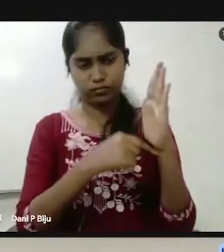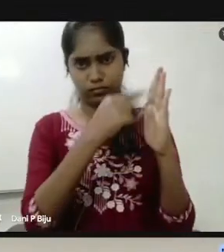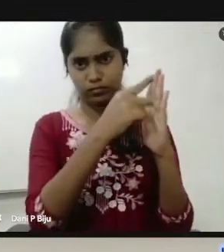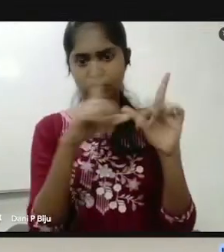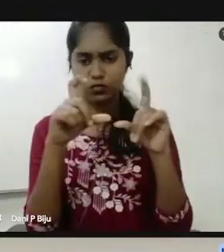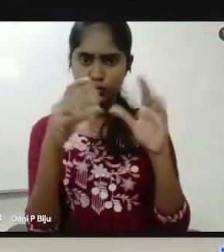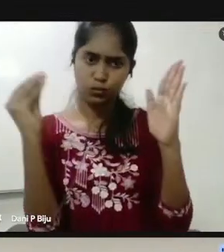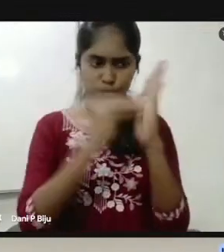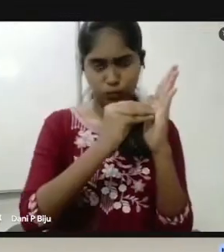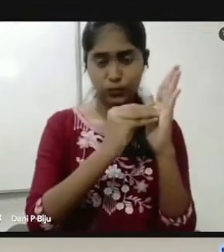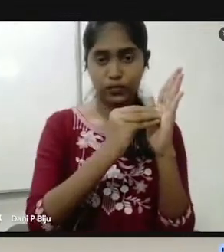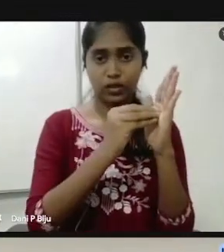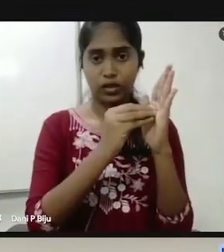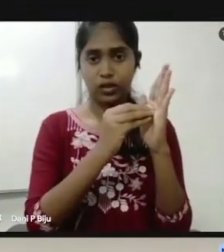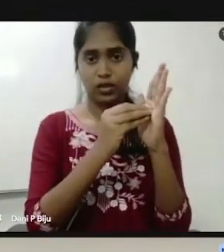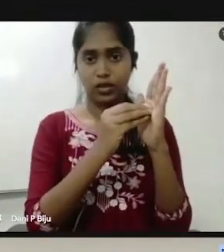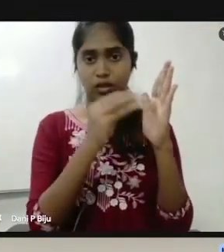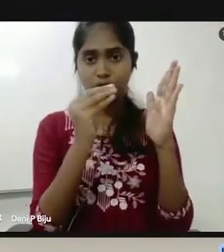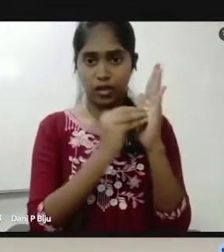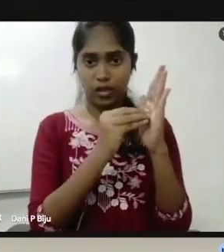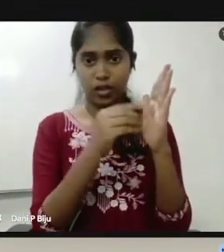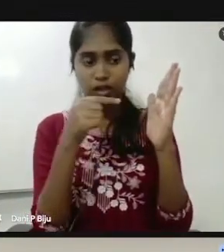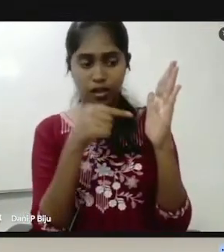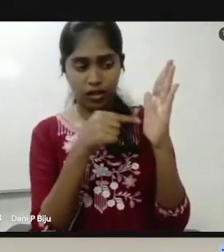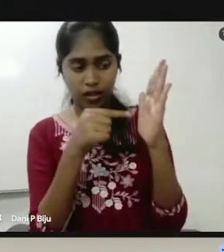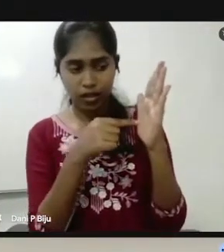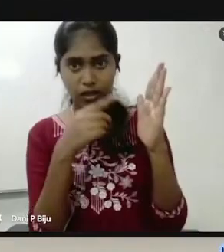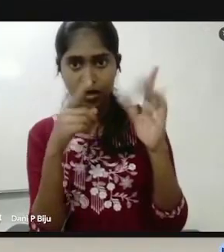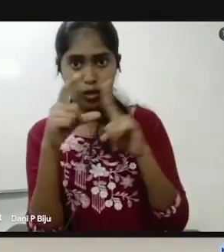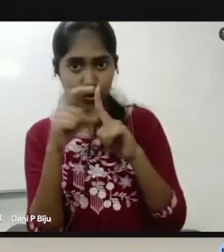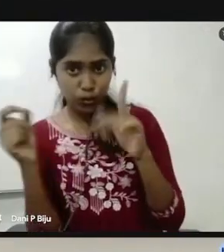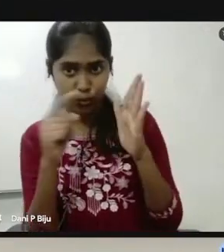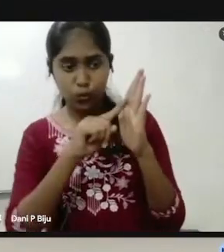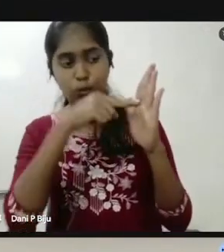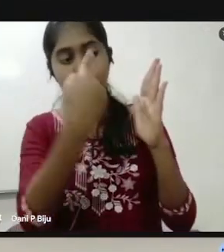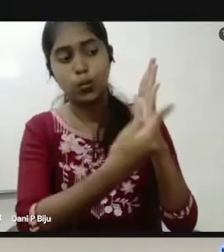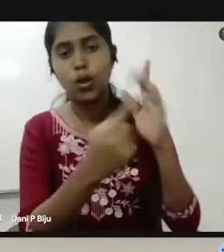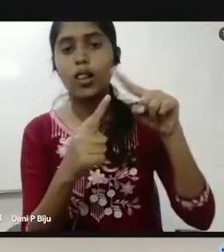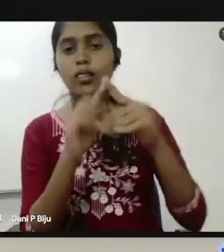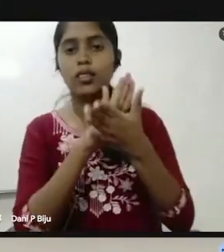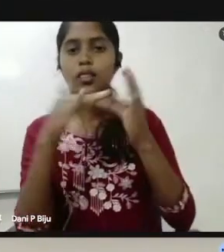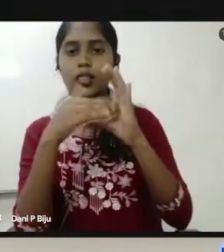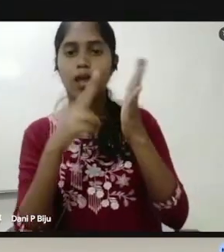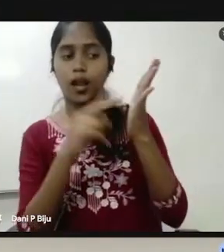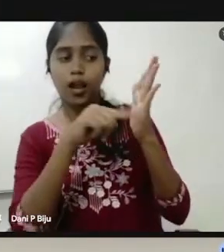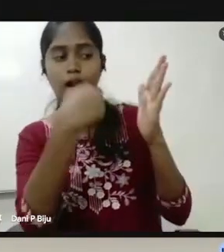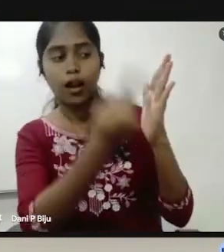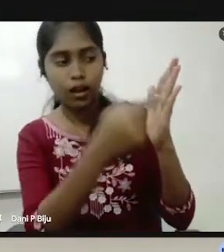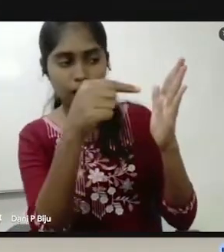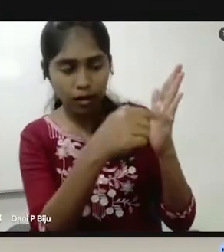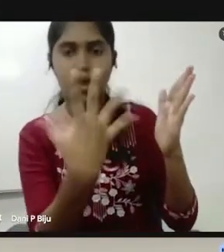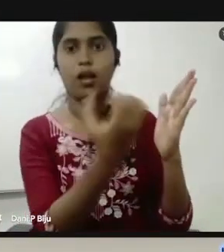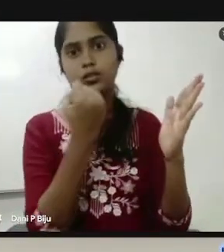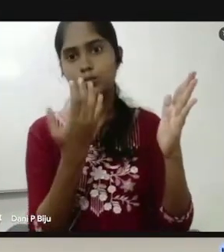ഭയങ്കര മോട്ടിവേറ്റിംഗ് ആയിട്ടുള്ള ഒരു സാധനമാണ് അപ്പുറത്ത് ദെന്നിന്റെ അവിടെ വെക്കേണ്ടത്. അപ്പൊ നമ്മള് അപ്പൊ ഇനീഷ്യലി